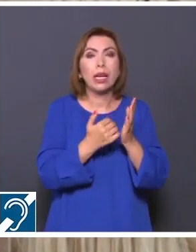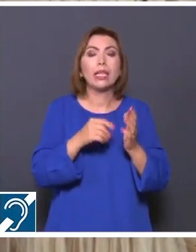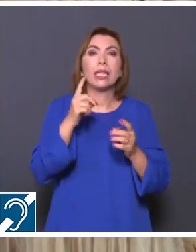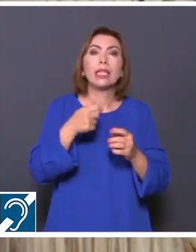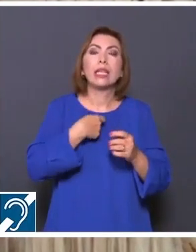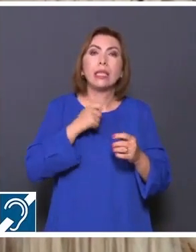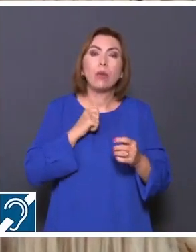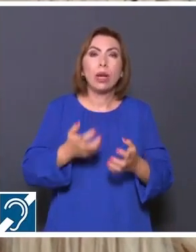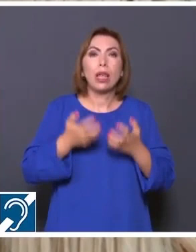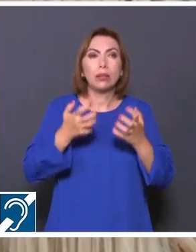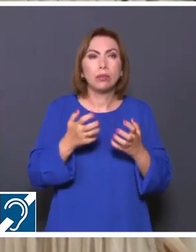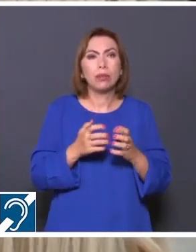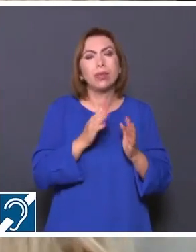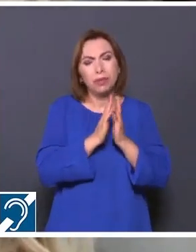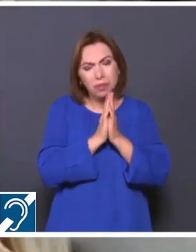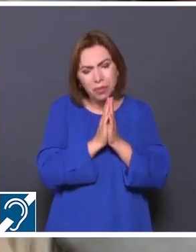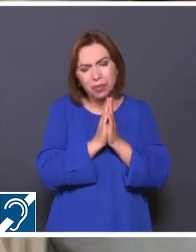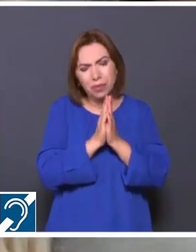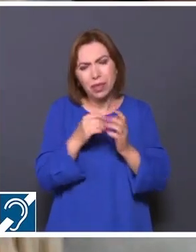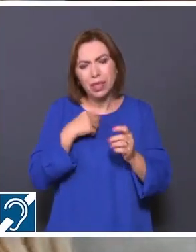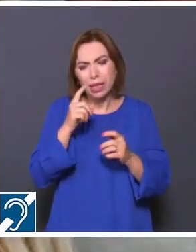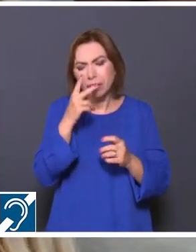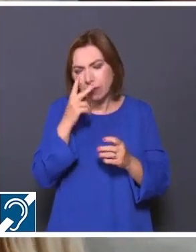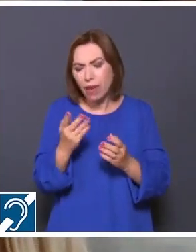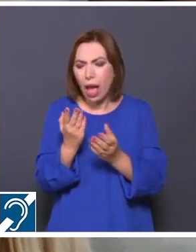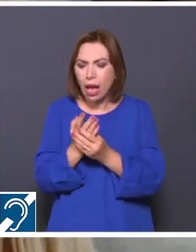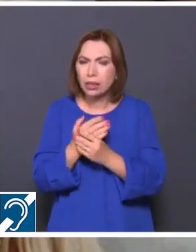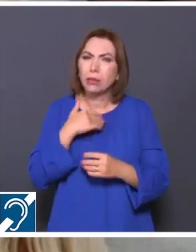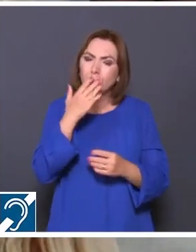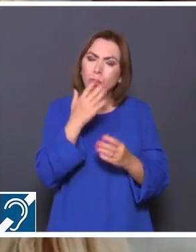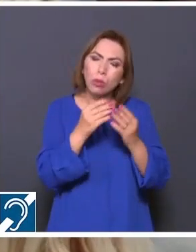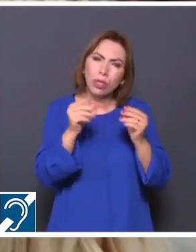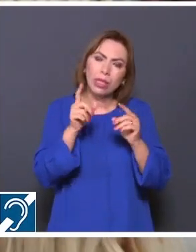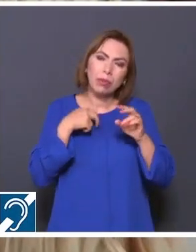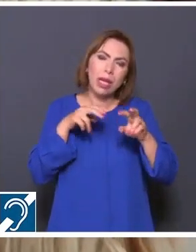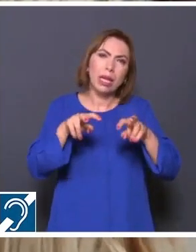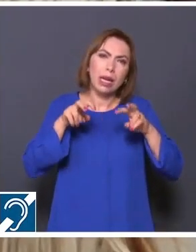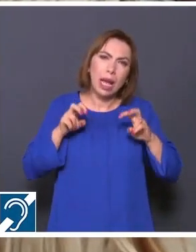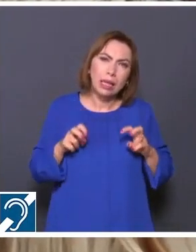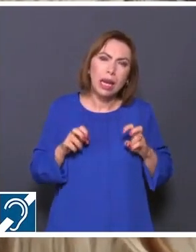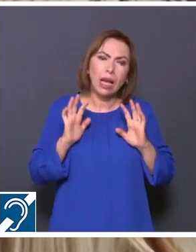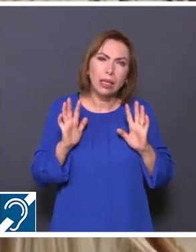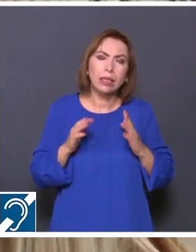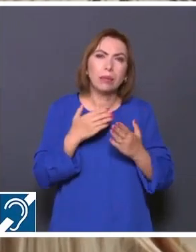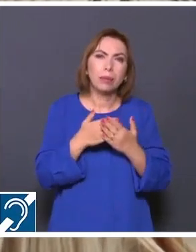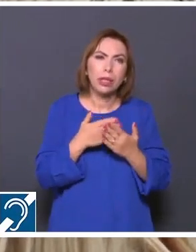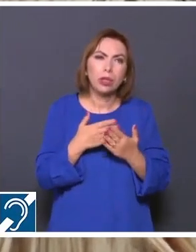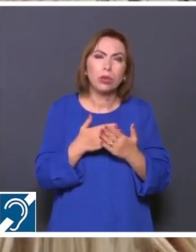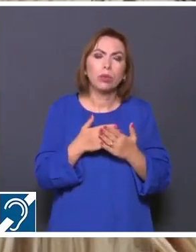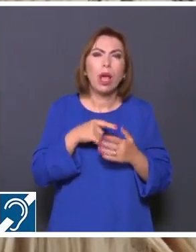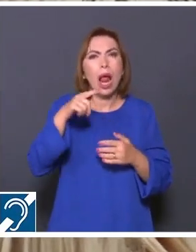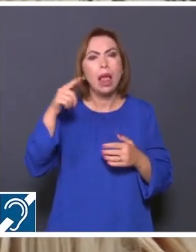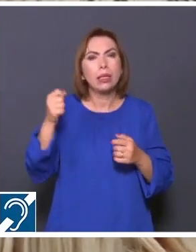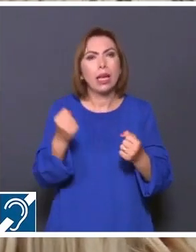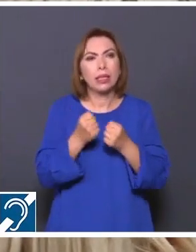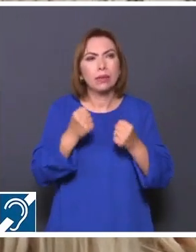la incendii trebuie să văd și eu acte Vă mulțumesc foarte mult Vă mulțumesc foarte mult Trebuie să mă retrag trebuie să mă retrag pentru